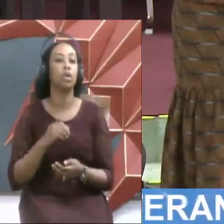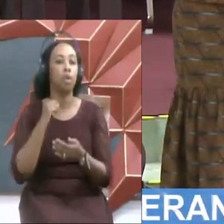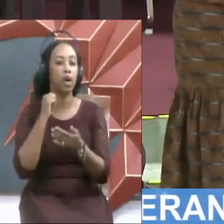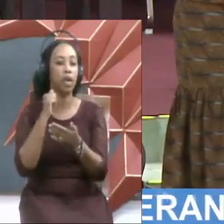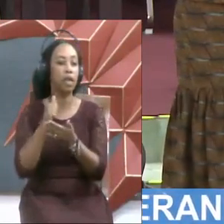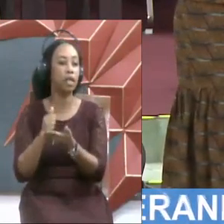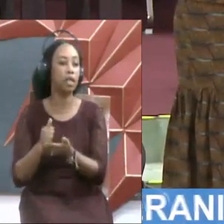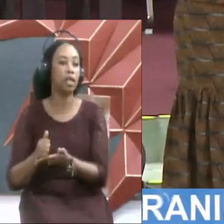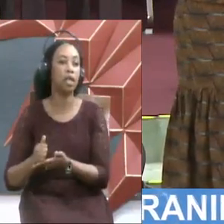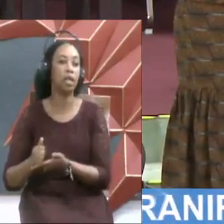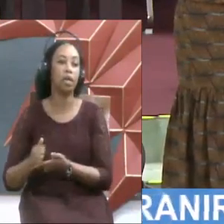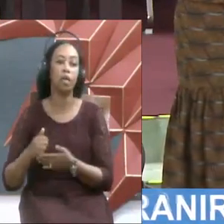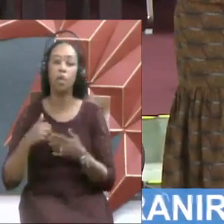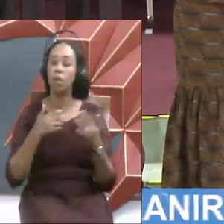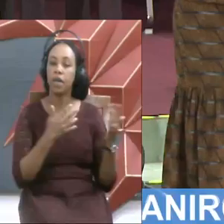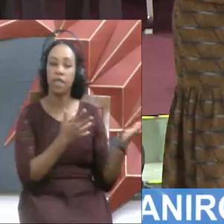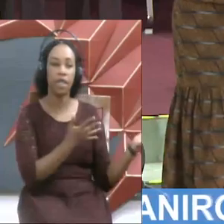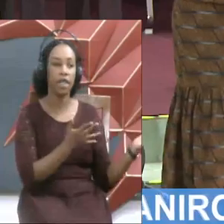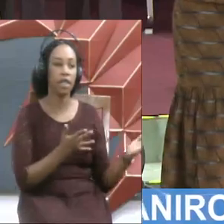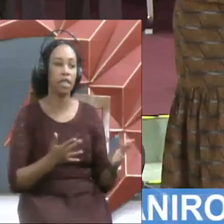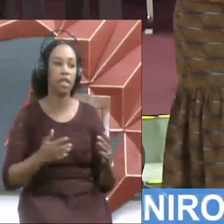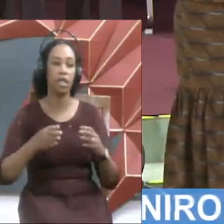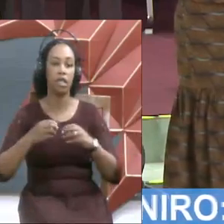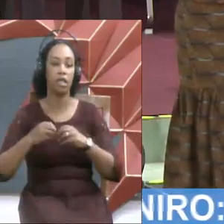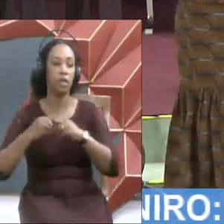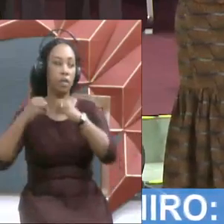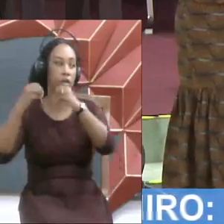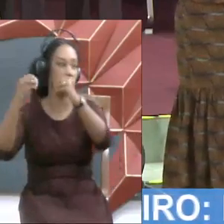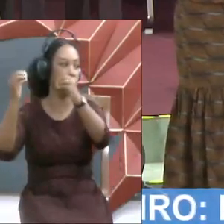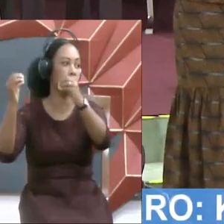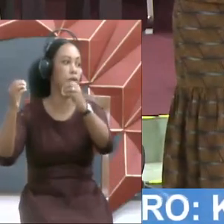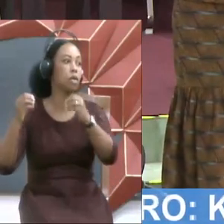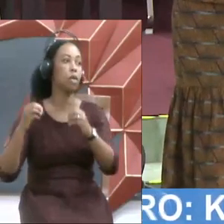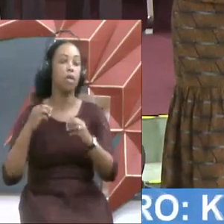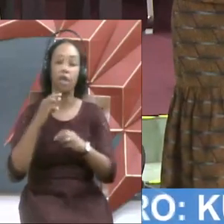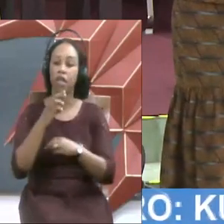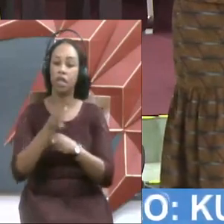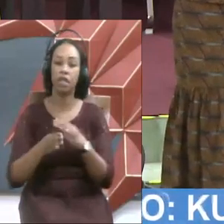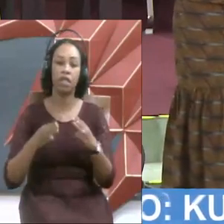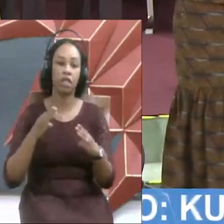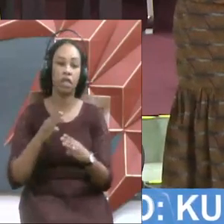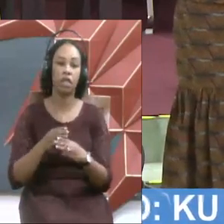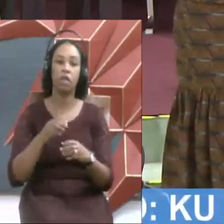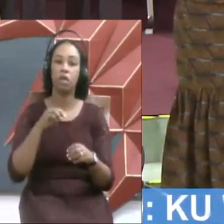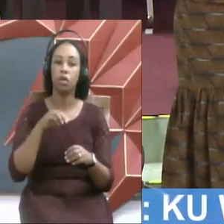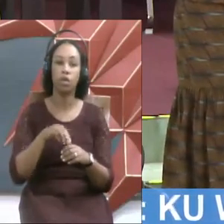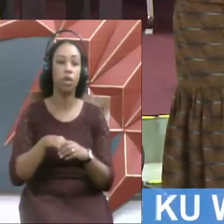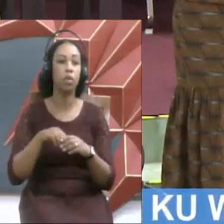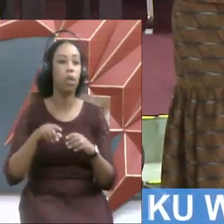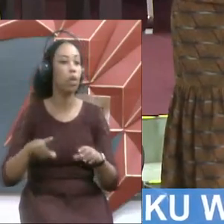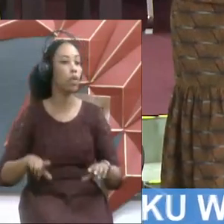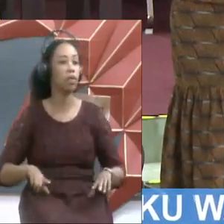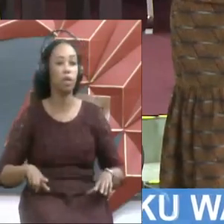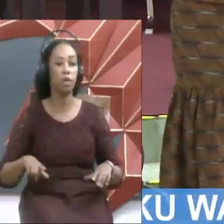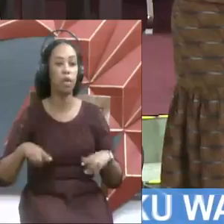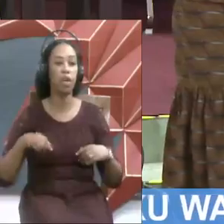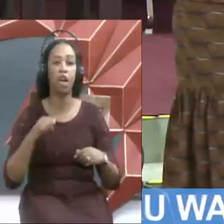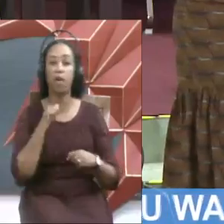ubaregere bategereze izamurwa iyisi turimo kuko siyo